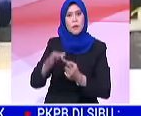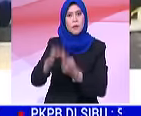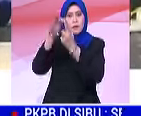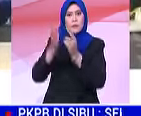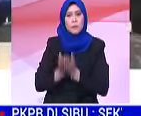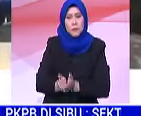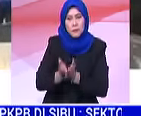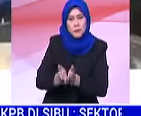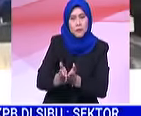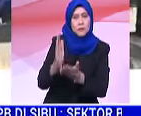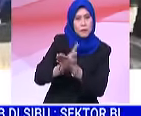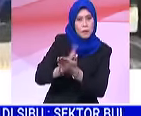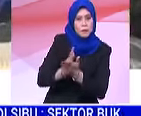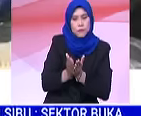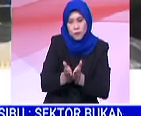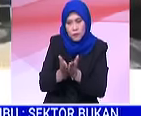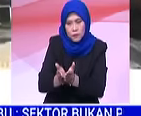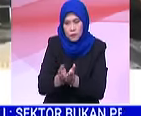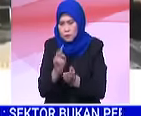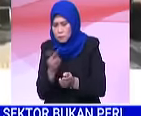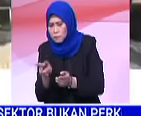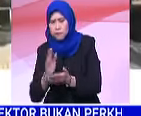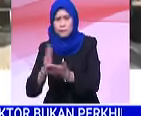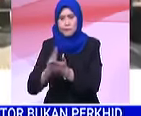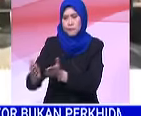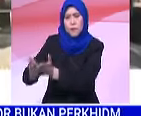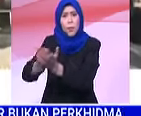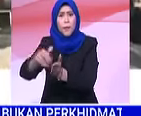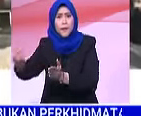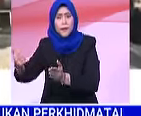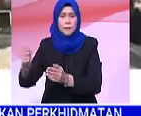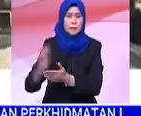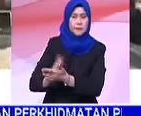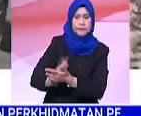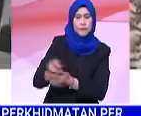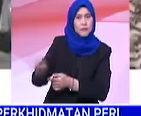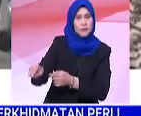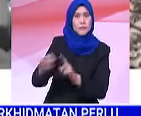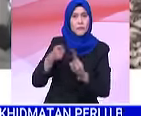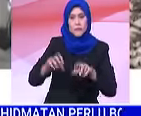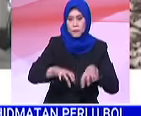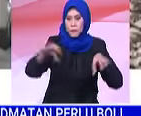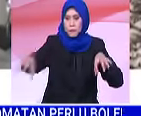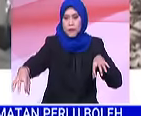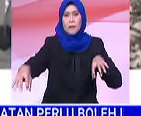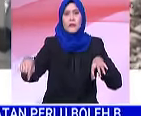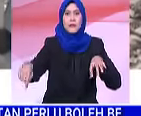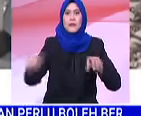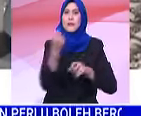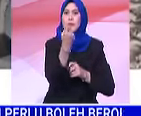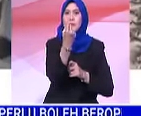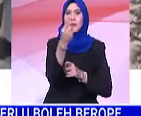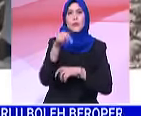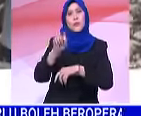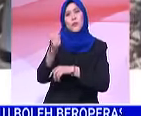bot samaran telah mengesan sebuah bot dalam keadaan mencurigakan pada jarak 1 batu nautika dari Muara Kuala Senok pada